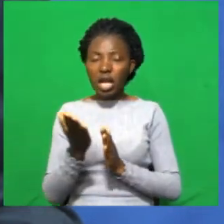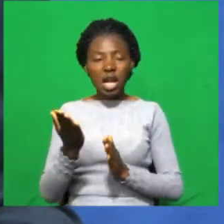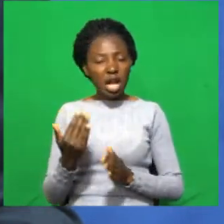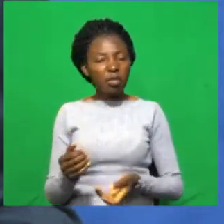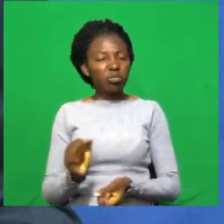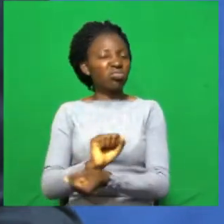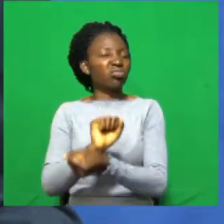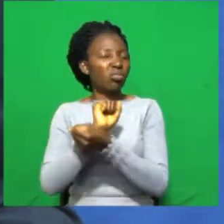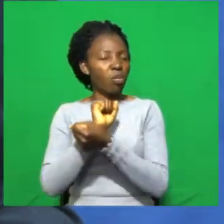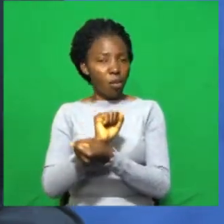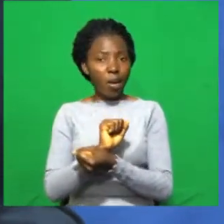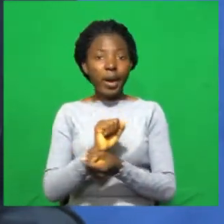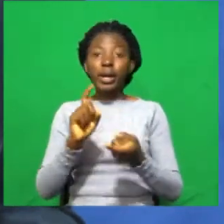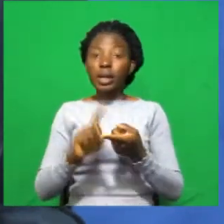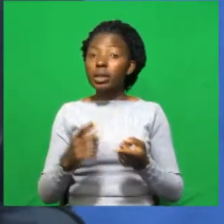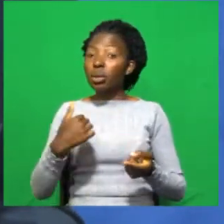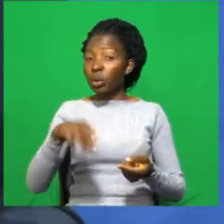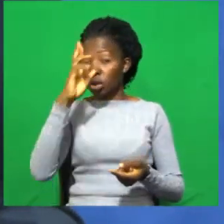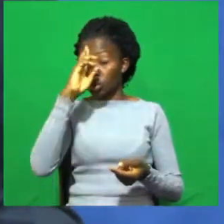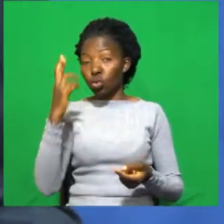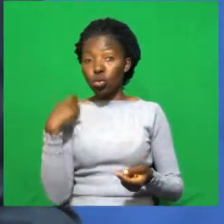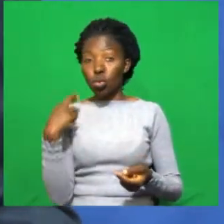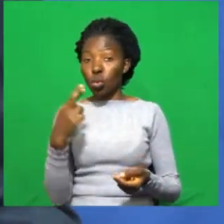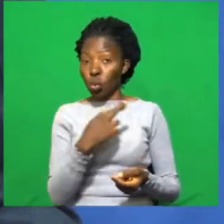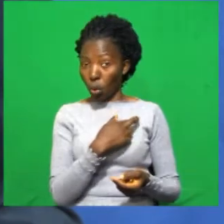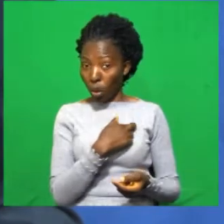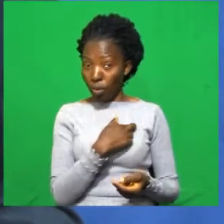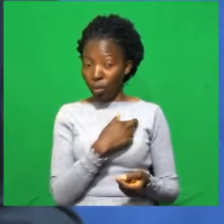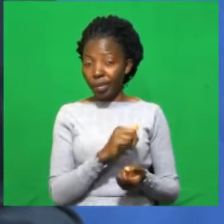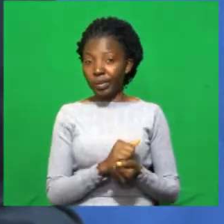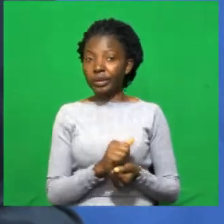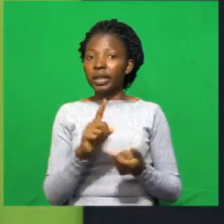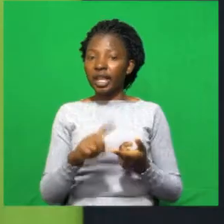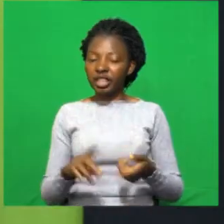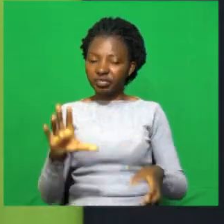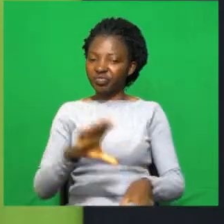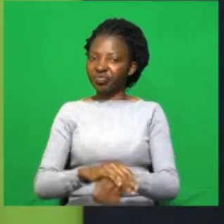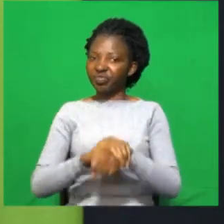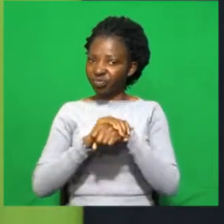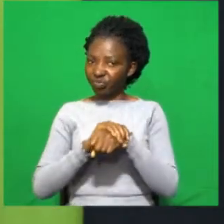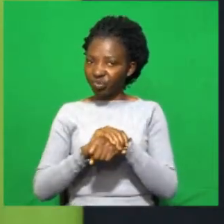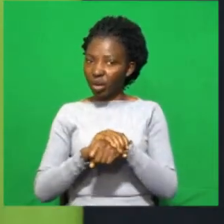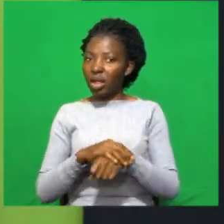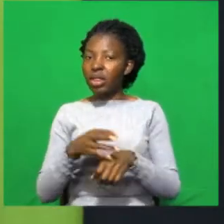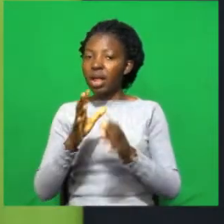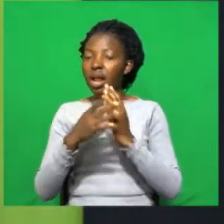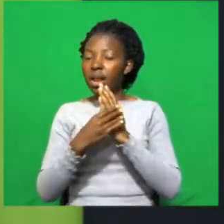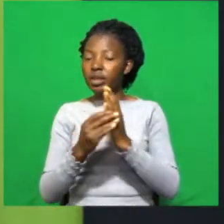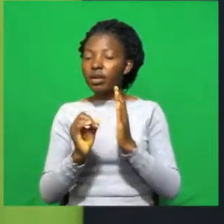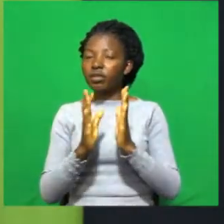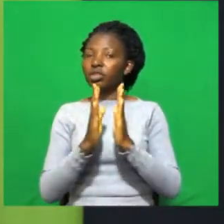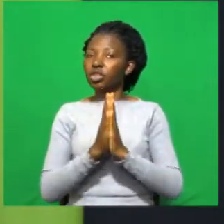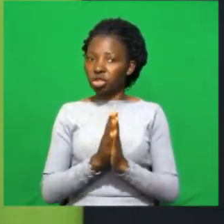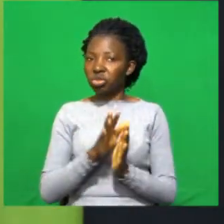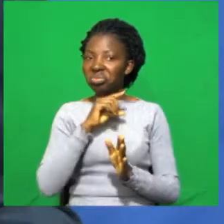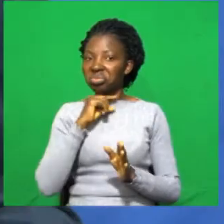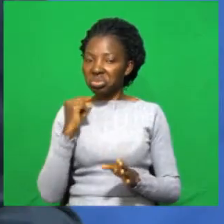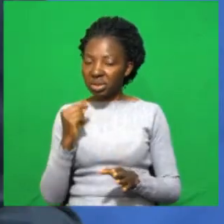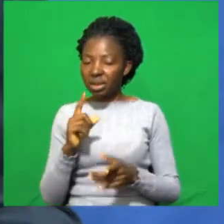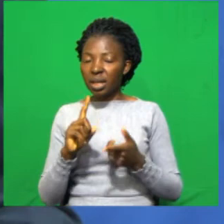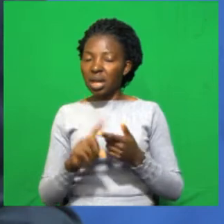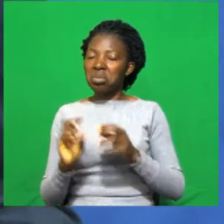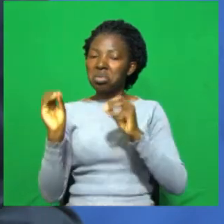musungwa. Saka vakatoenda kuRome ndobva vaenda kuRome ndobva vanobata mukuru wechechi kwakuenda naye kuFrance achibva aneswa